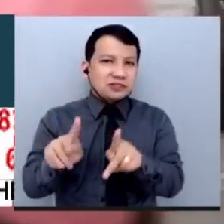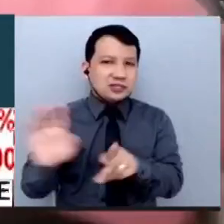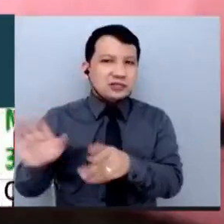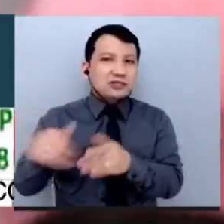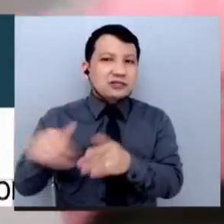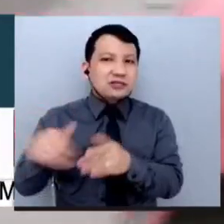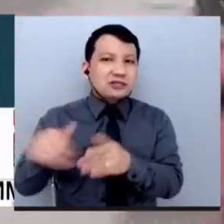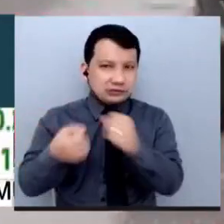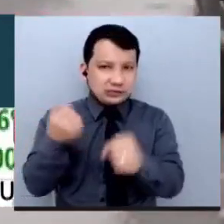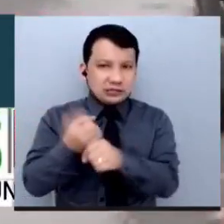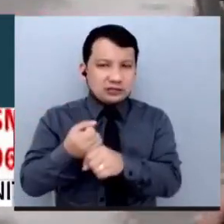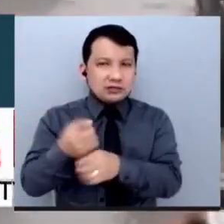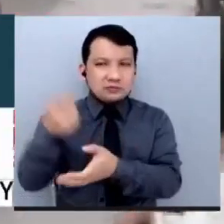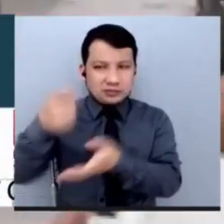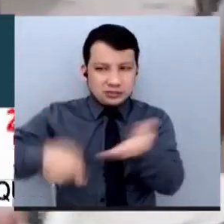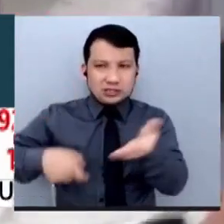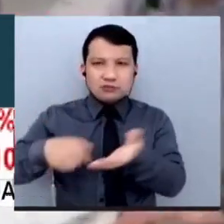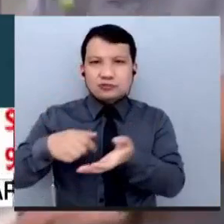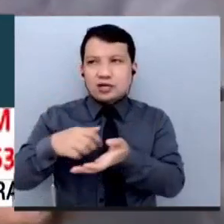year.